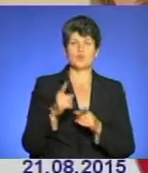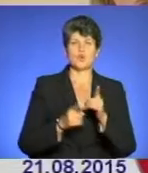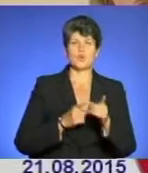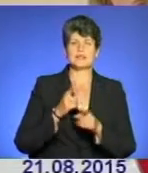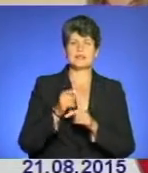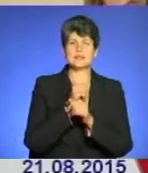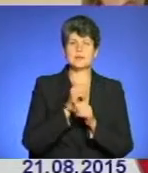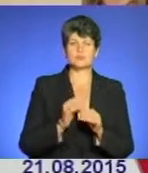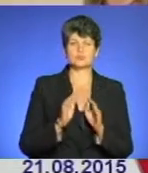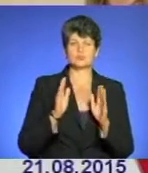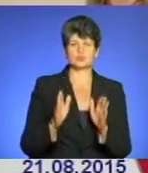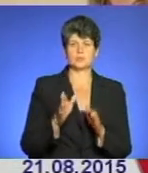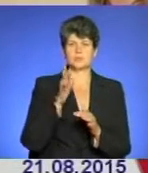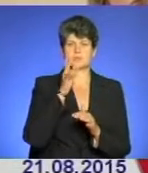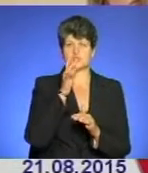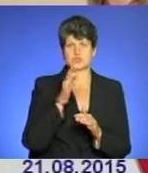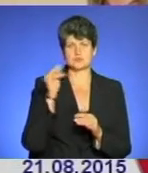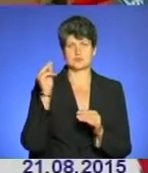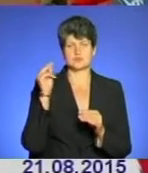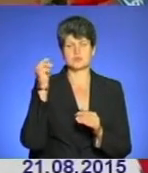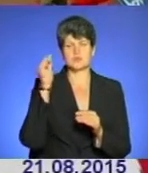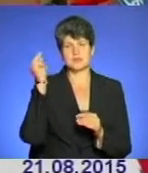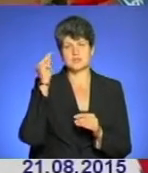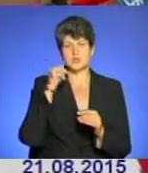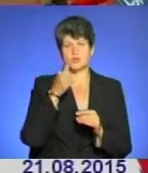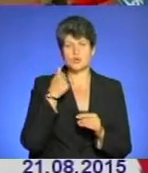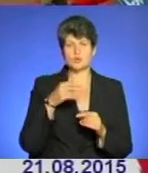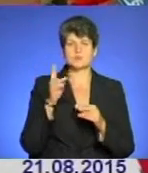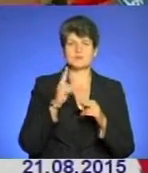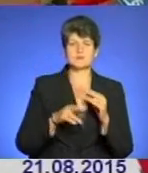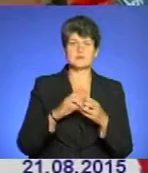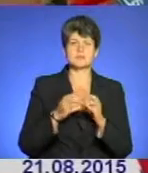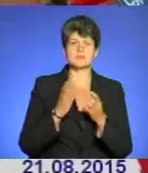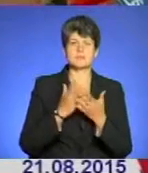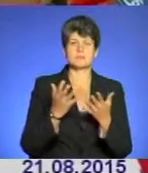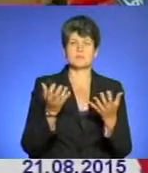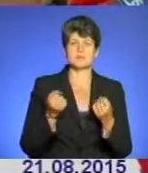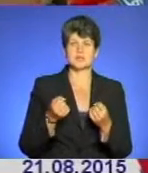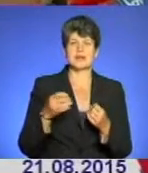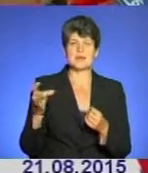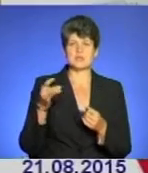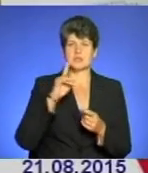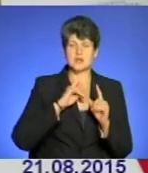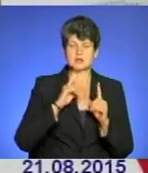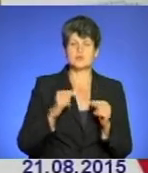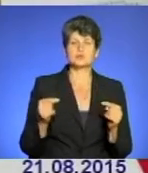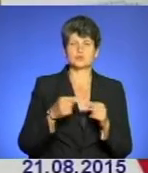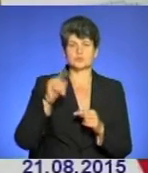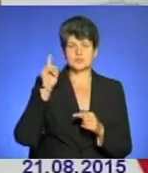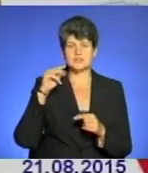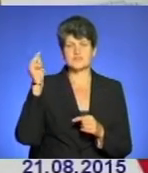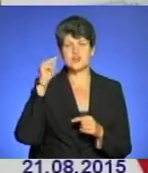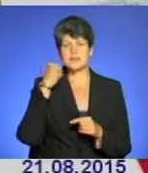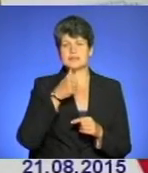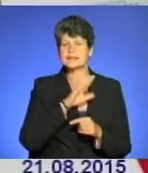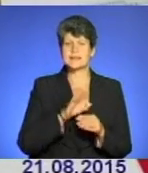реорганізація не може відбуватися під час навчального року. Остаточні рішення повинні прийняти районні ради. Однак точно відомо, що цей навчальний рік